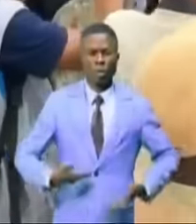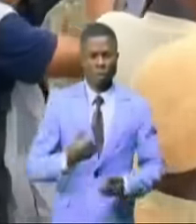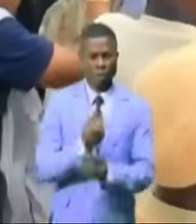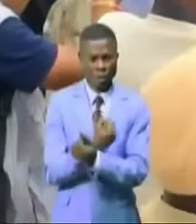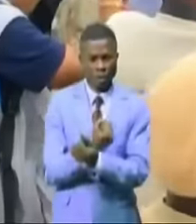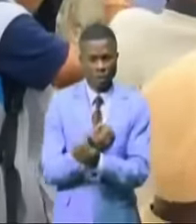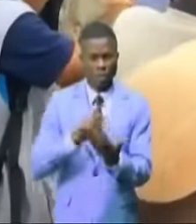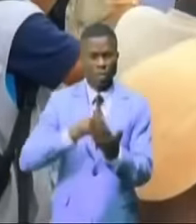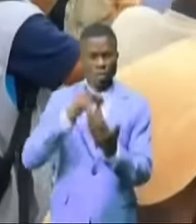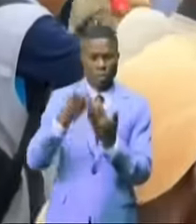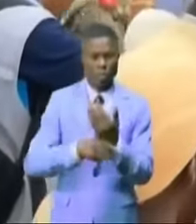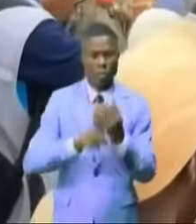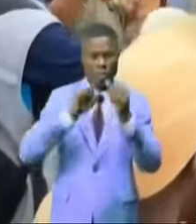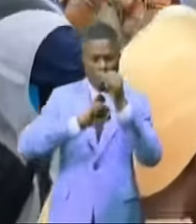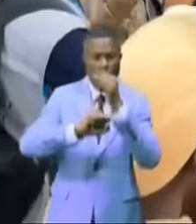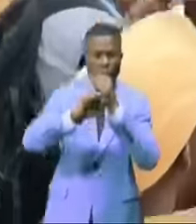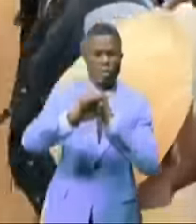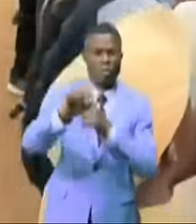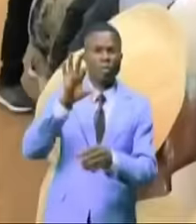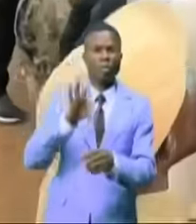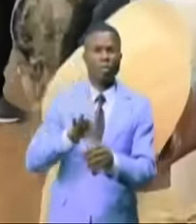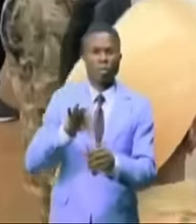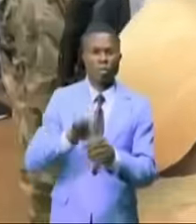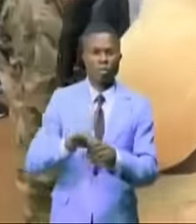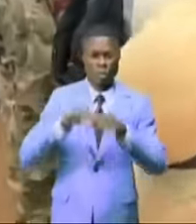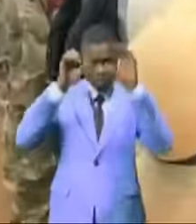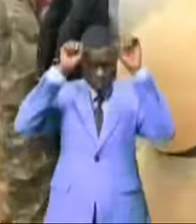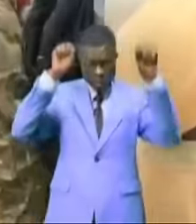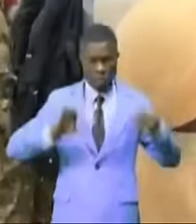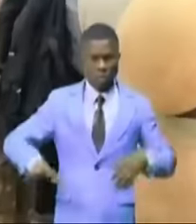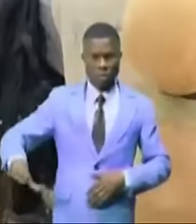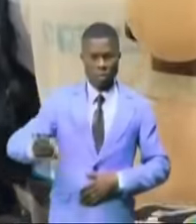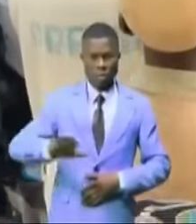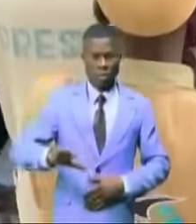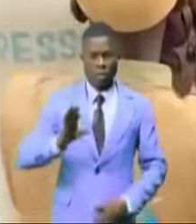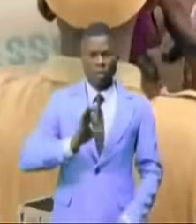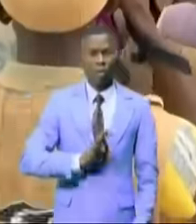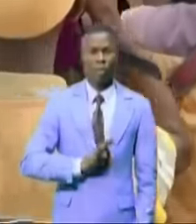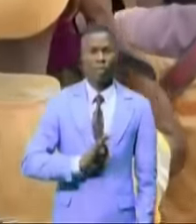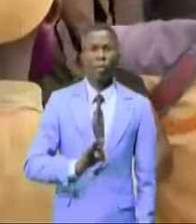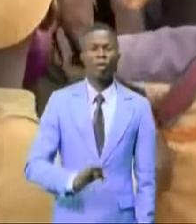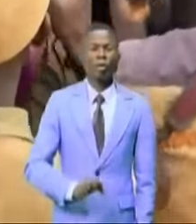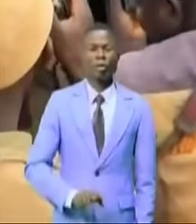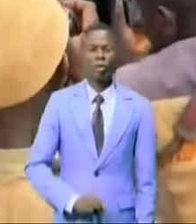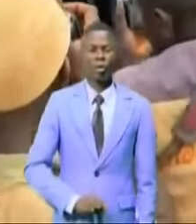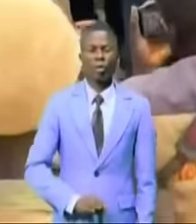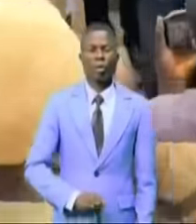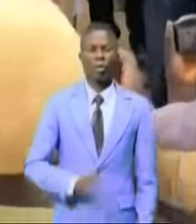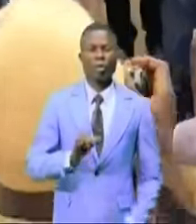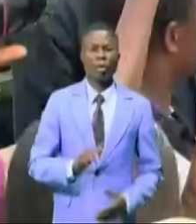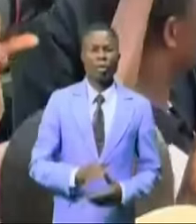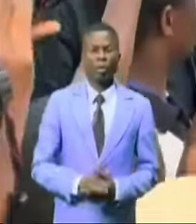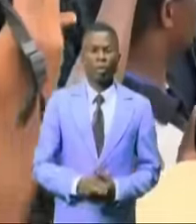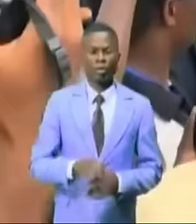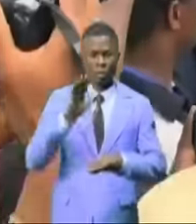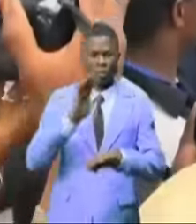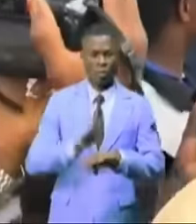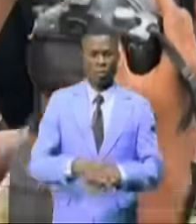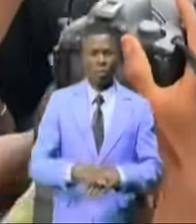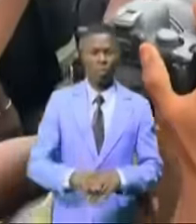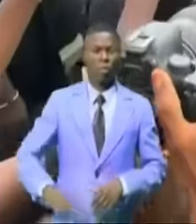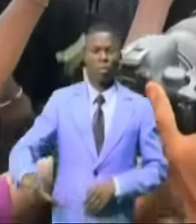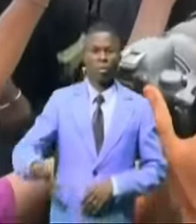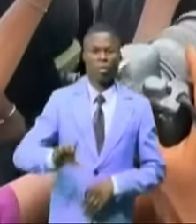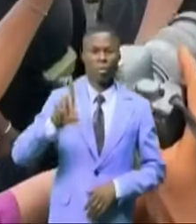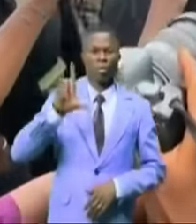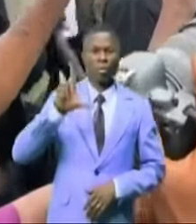Respectant son programme de campagne électorale, le chef de l'État, Félix-Antoine Tshisekedi Tshilombo, a foulé les sols de